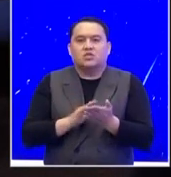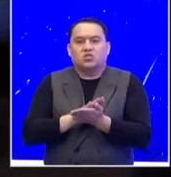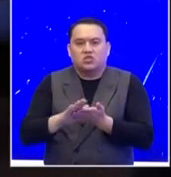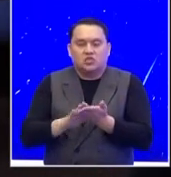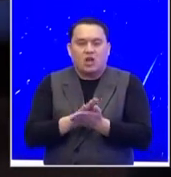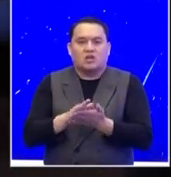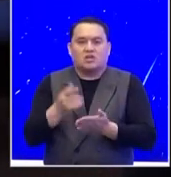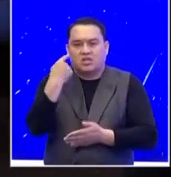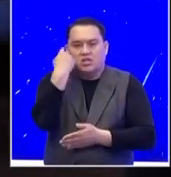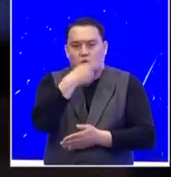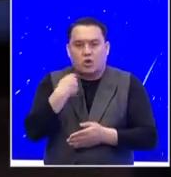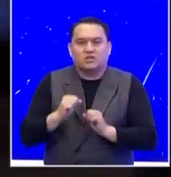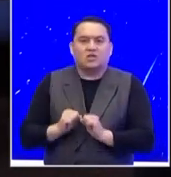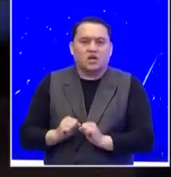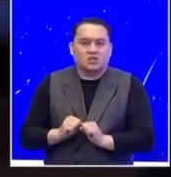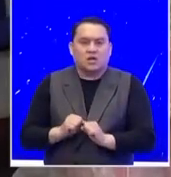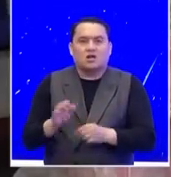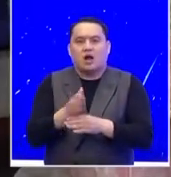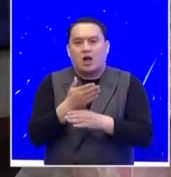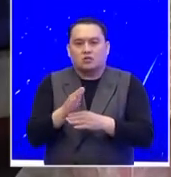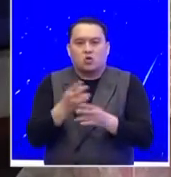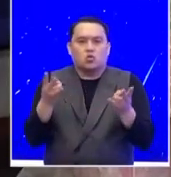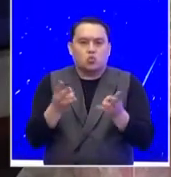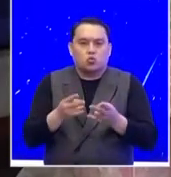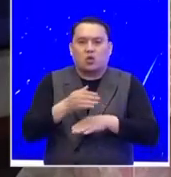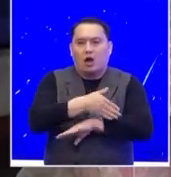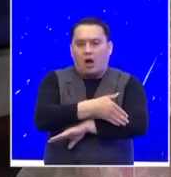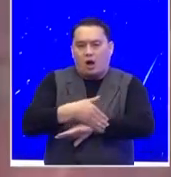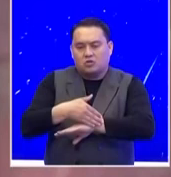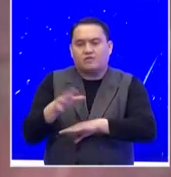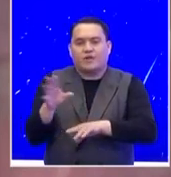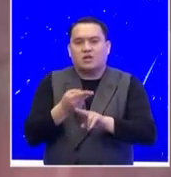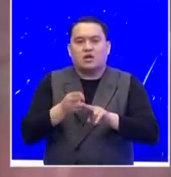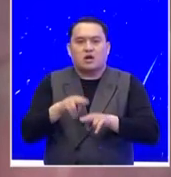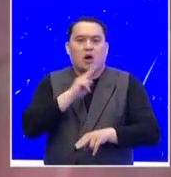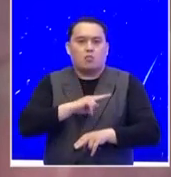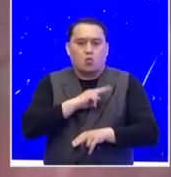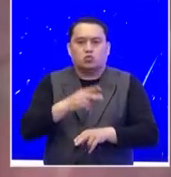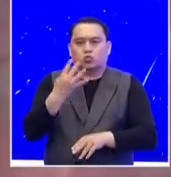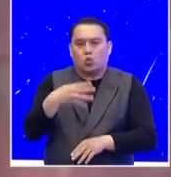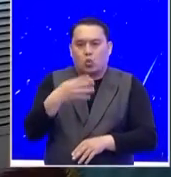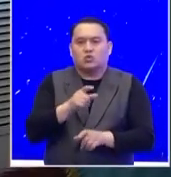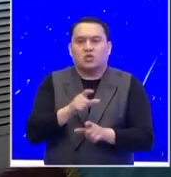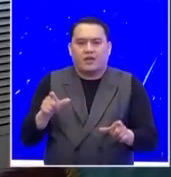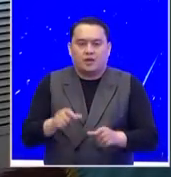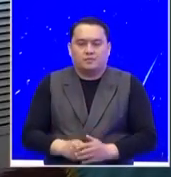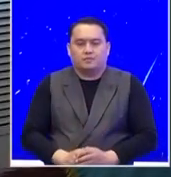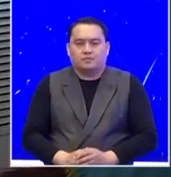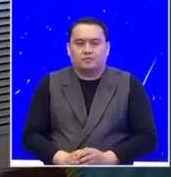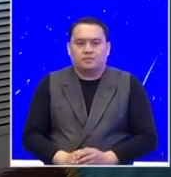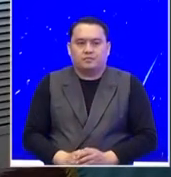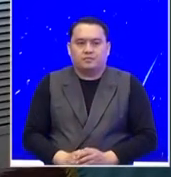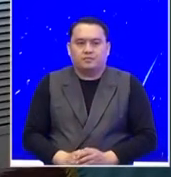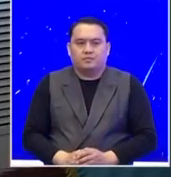и индивидуальной защиты. Все это распределяется по нужным адресам. Всего в этой работе задействовано 40 добровольцев.